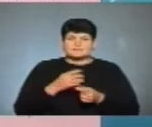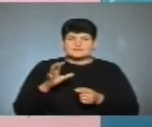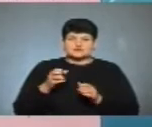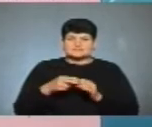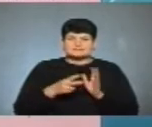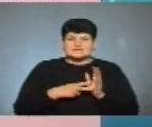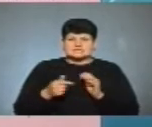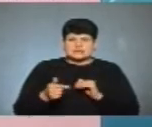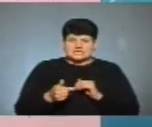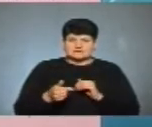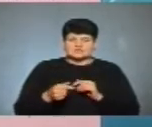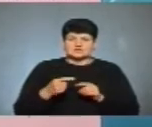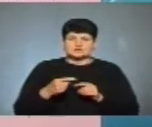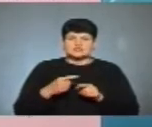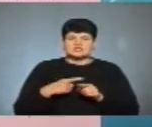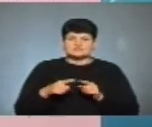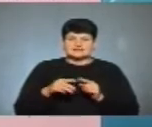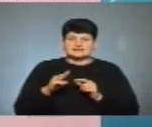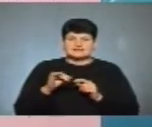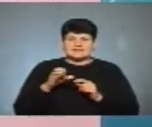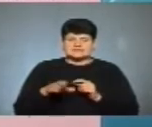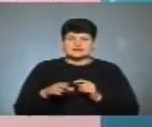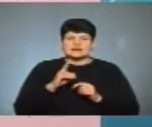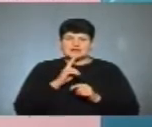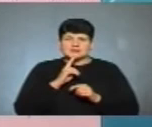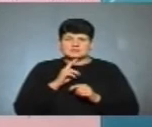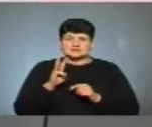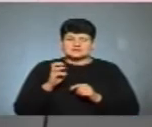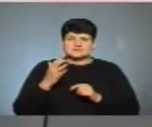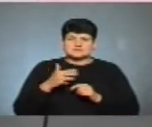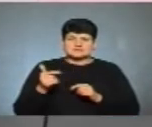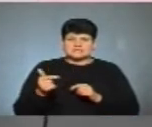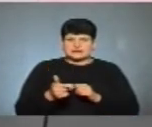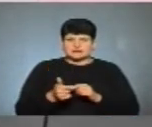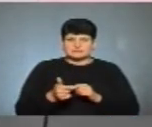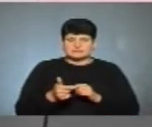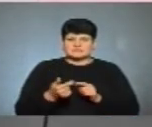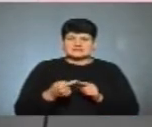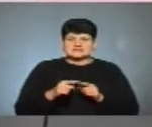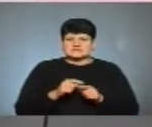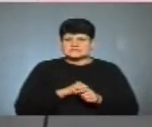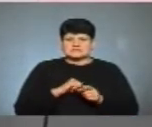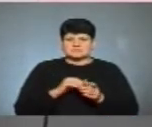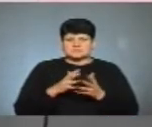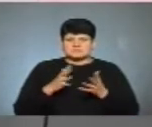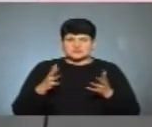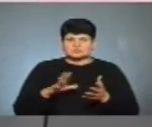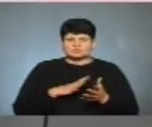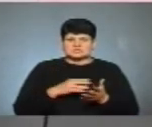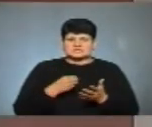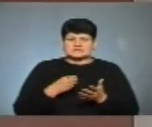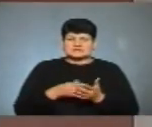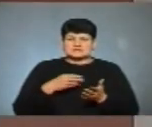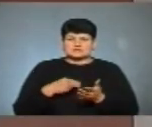517 гривень. Швидкий тест Кремінецька районна комунальна лікарня по 350 гривень. Тобто це найбільша ціна була закупівлі цих